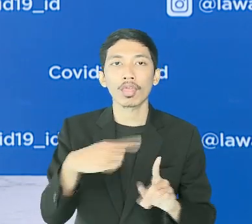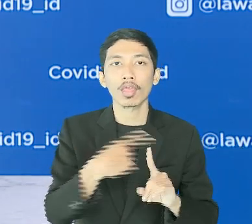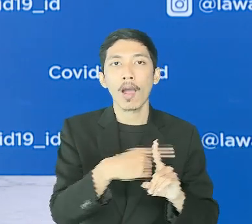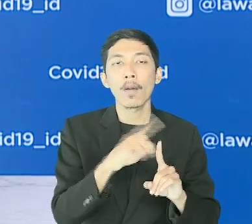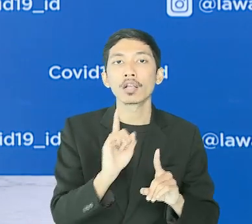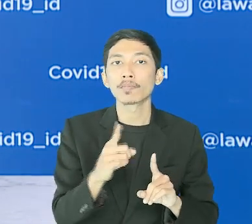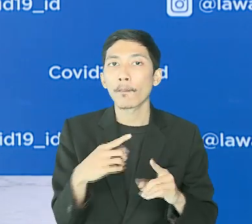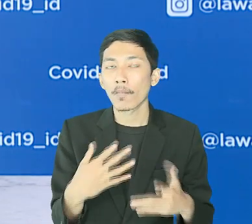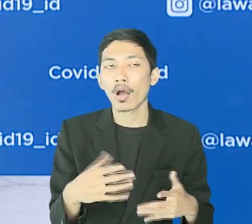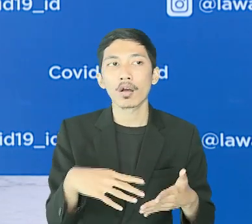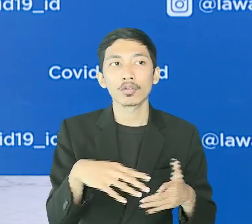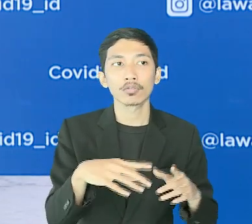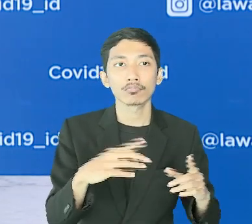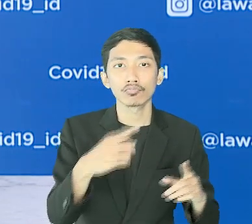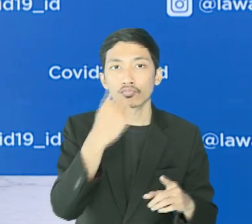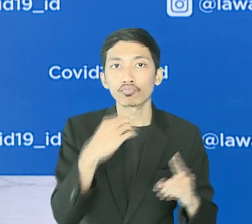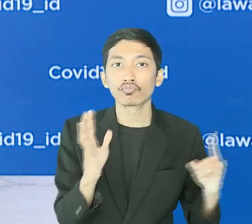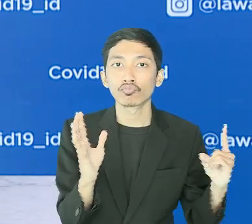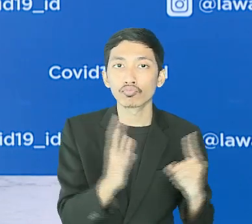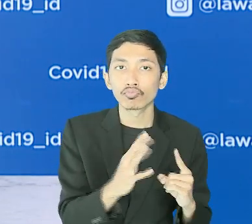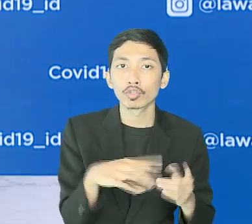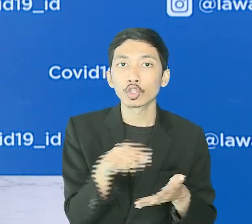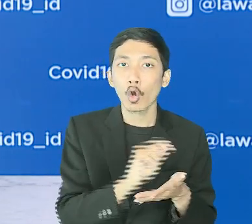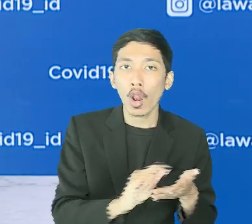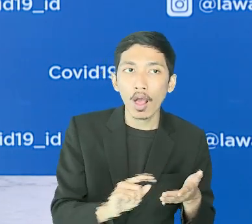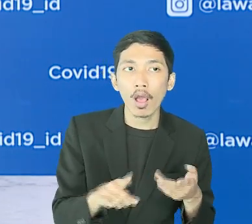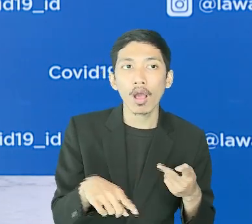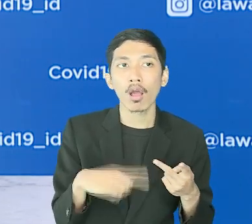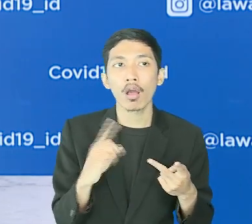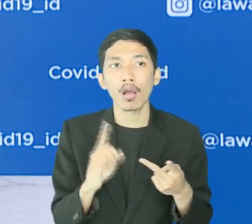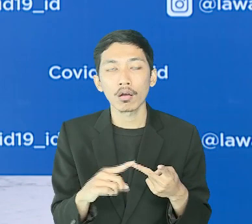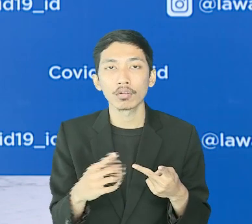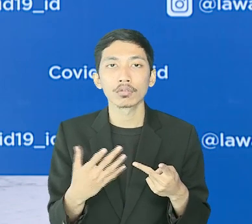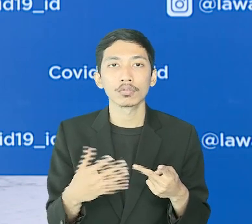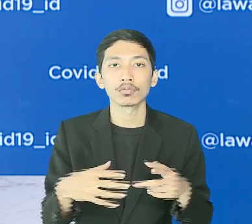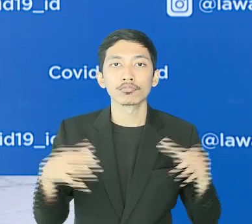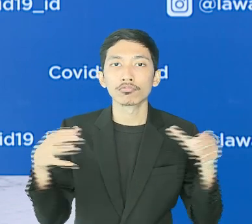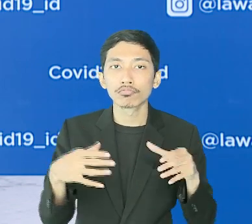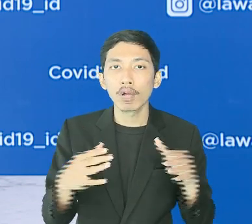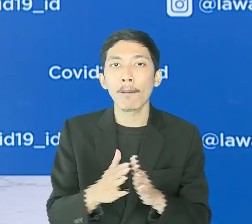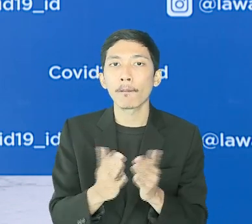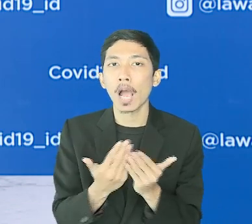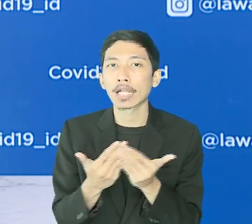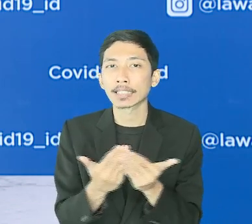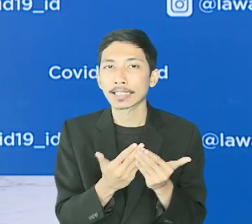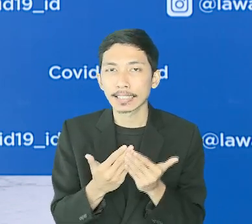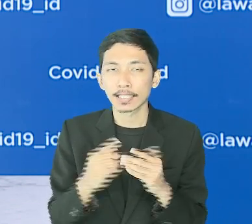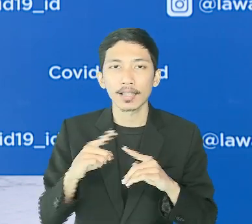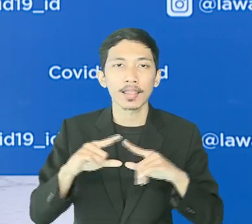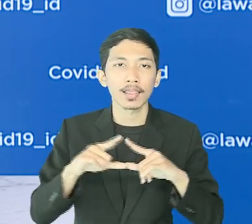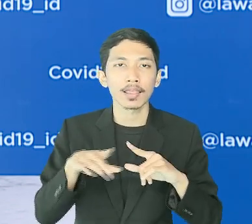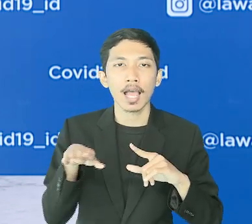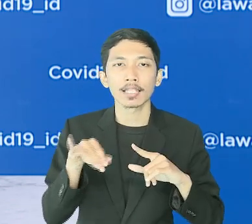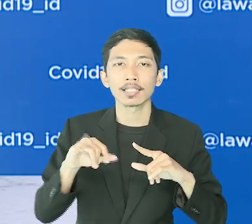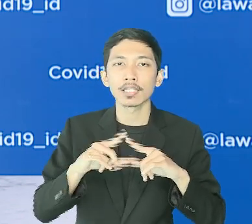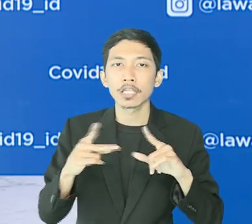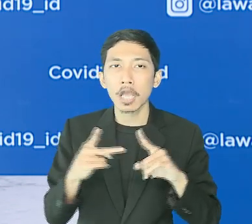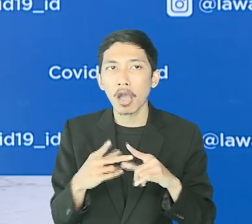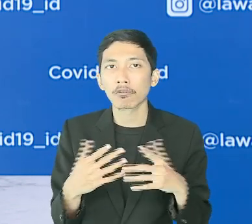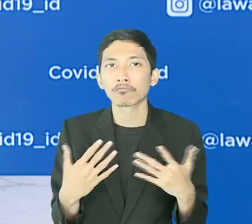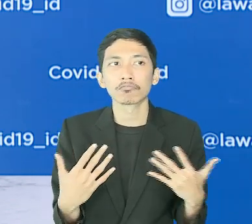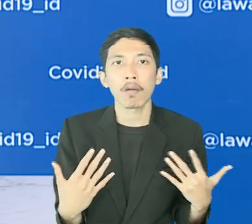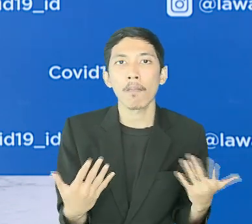muka di sekolah, kegiatan takziah, atau varian baru? Terima kasih pada LKBN